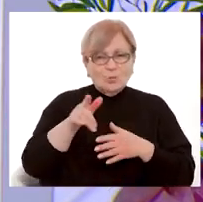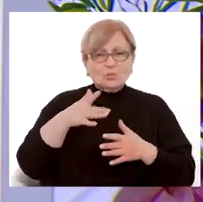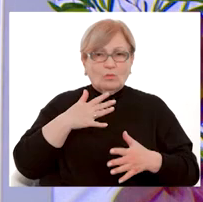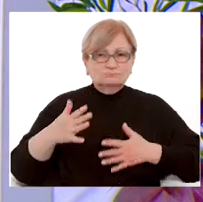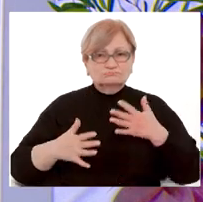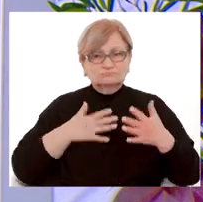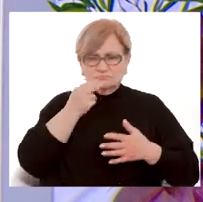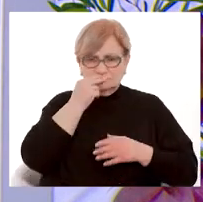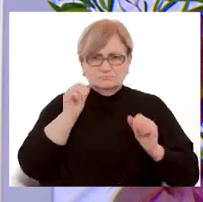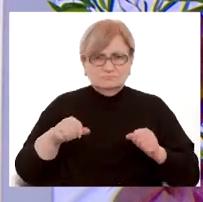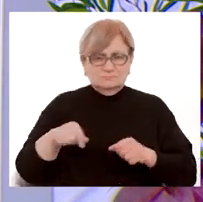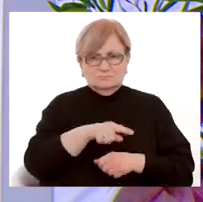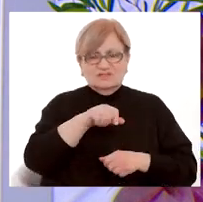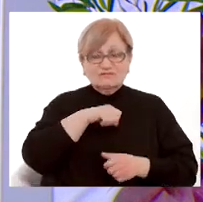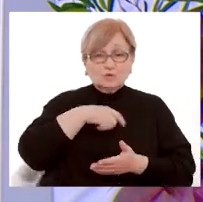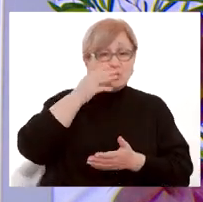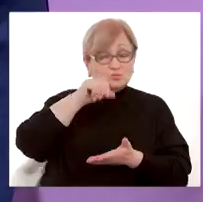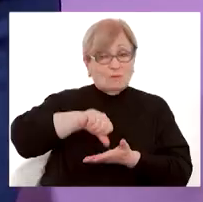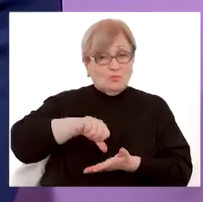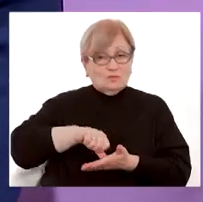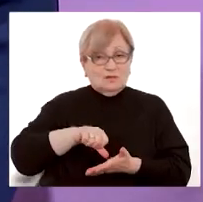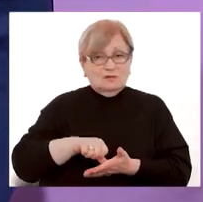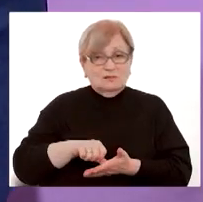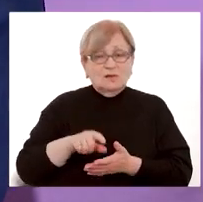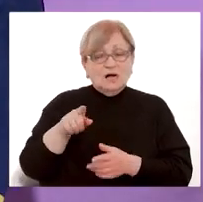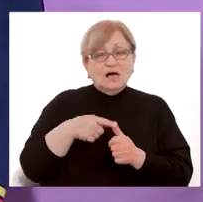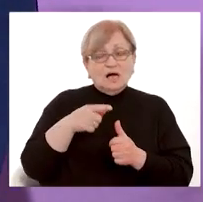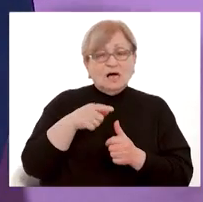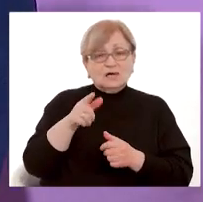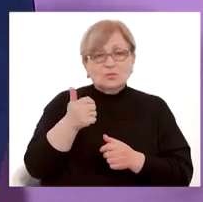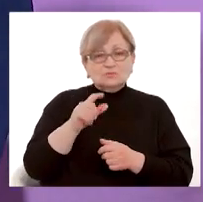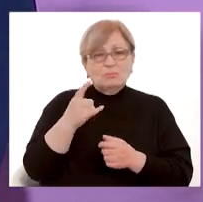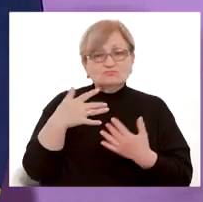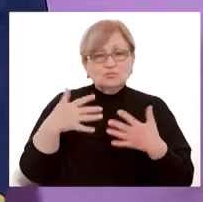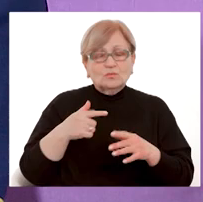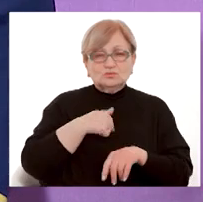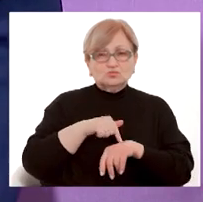და დიდ ინტერესს იწვევს მასში, ხო? აი დამოუკიდებლობაზე